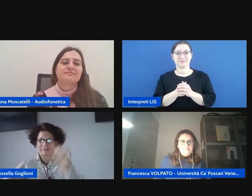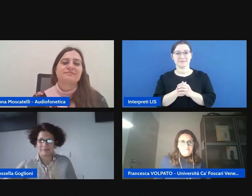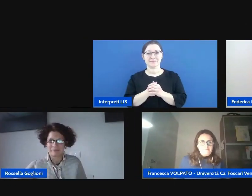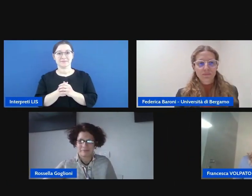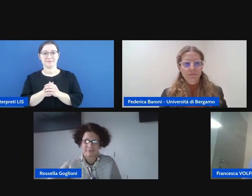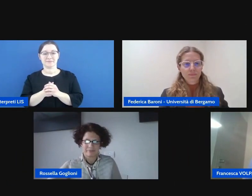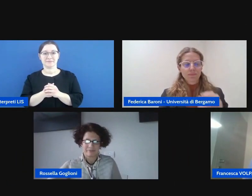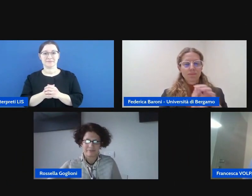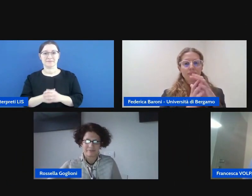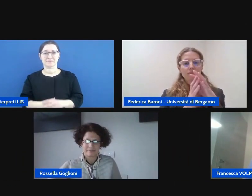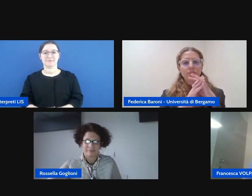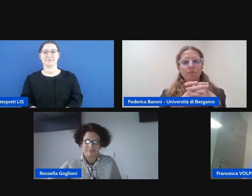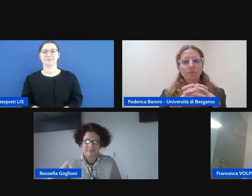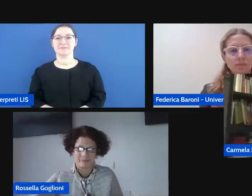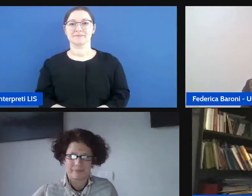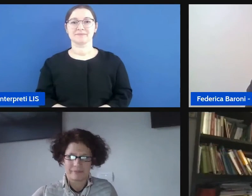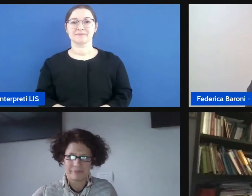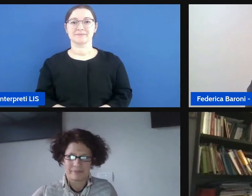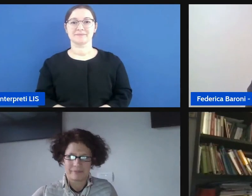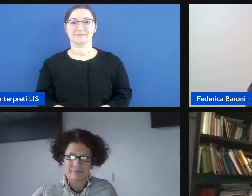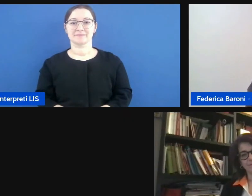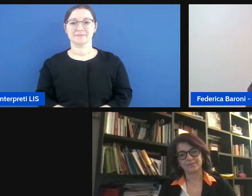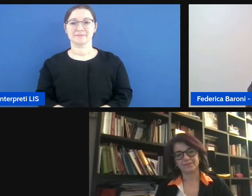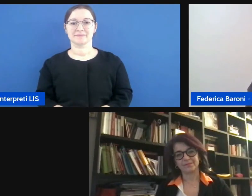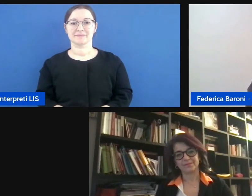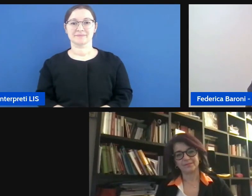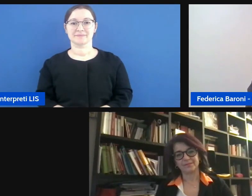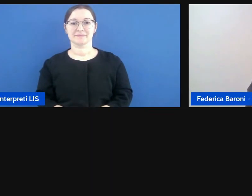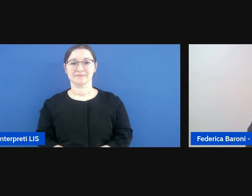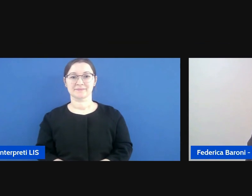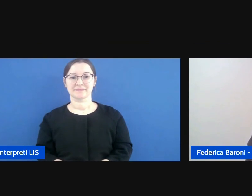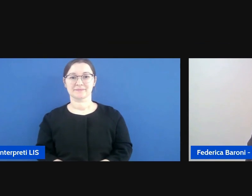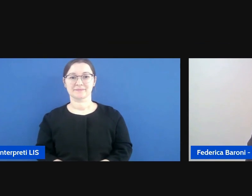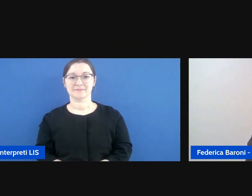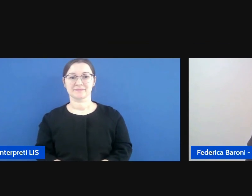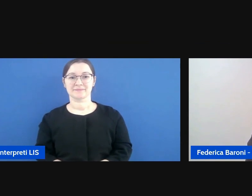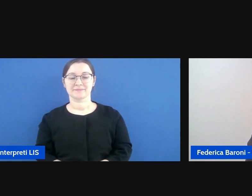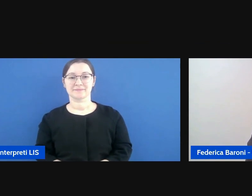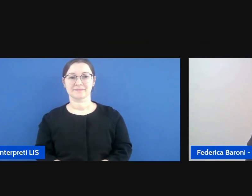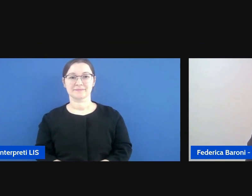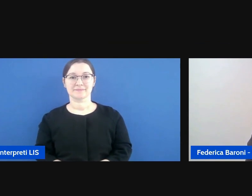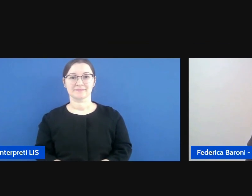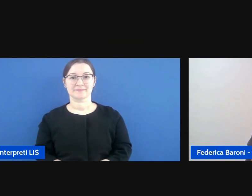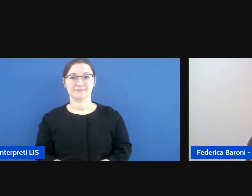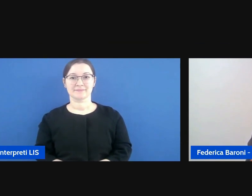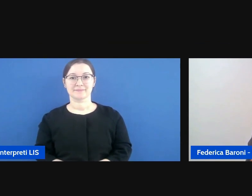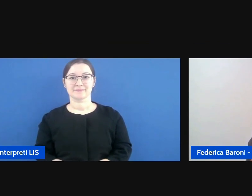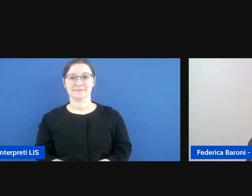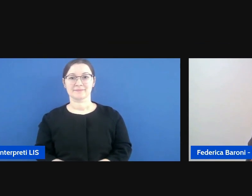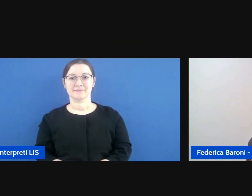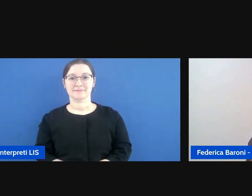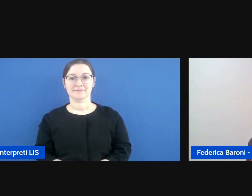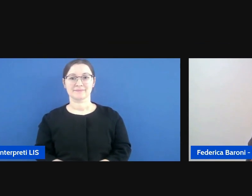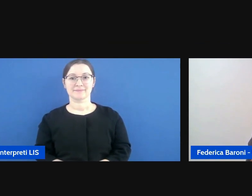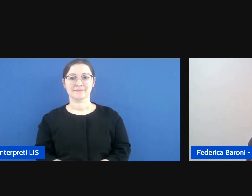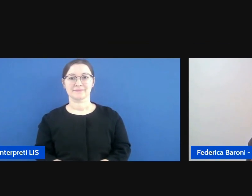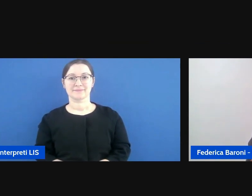tutti